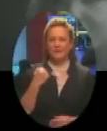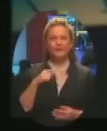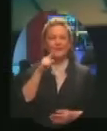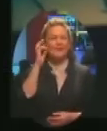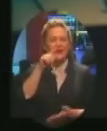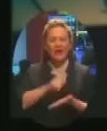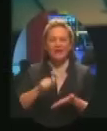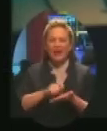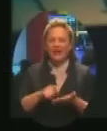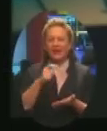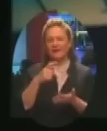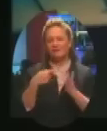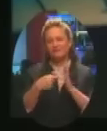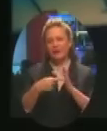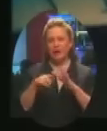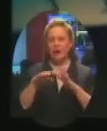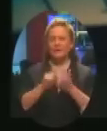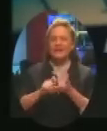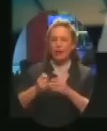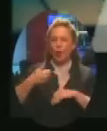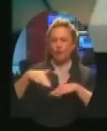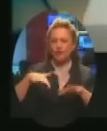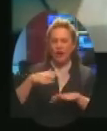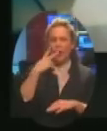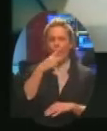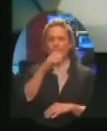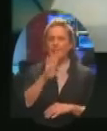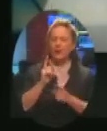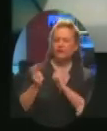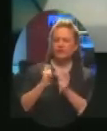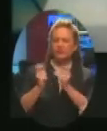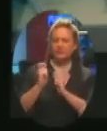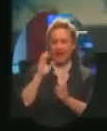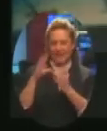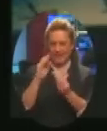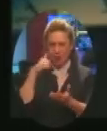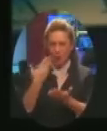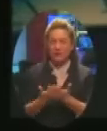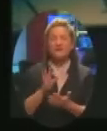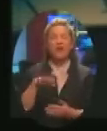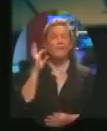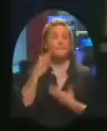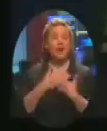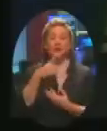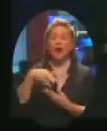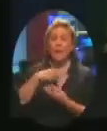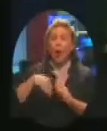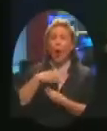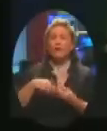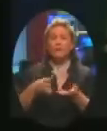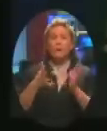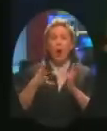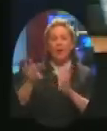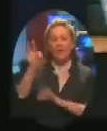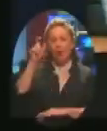הממשלה נחשפו בין היתר תכתובות של נתניהו עם יועציו בעבר, כמו גם מעורבותה הרבה של רעייתו שרה נתניהו בבחירת אנשי